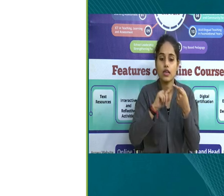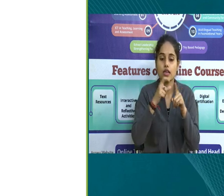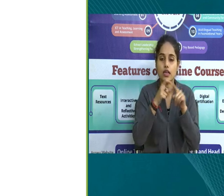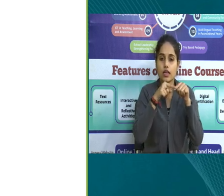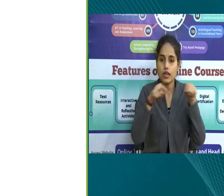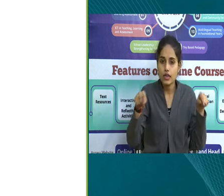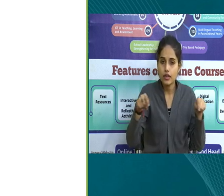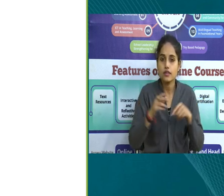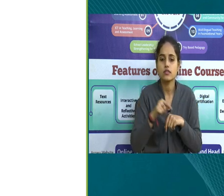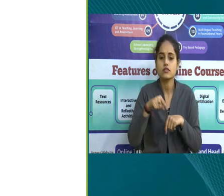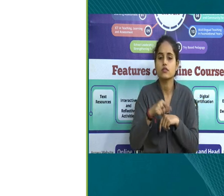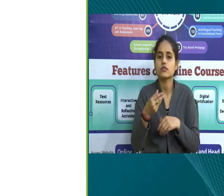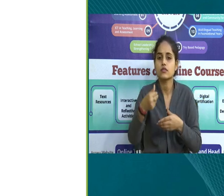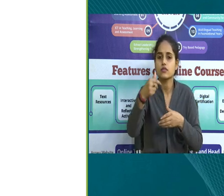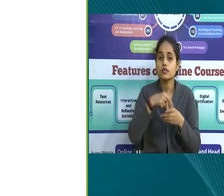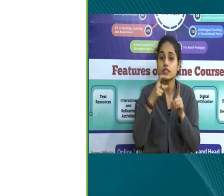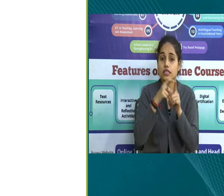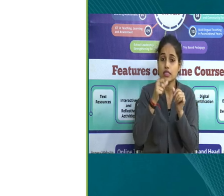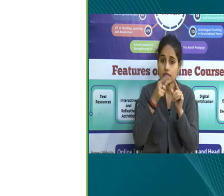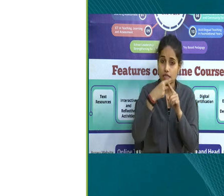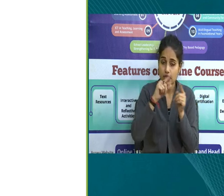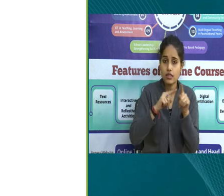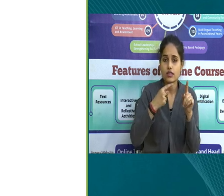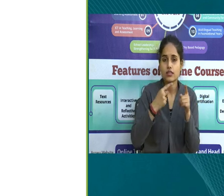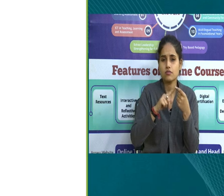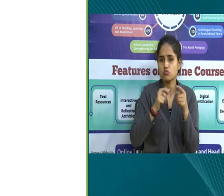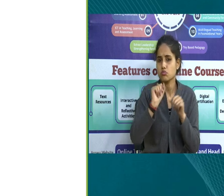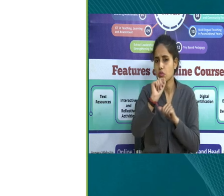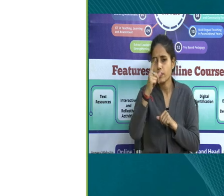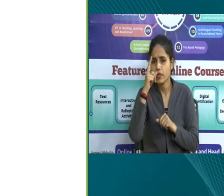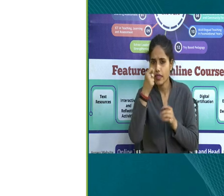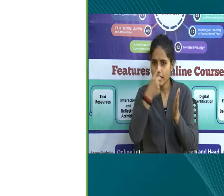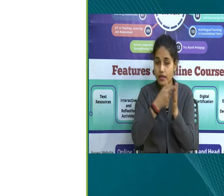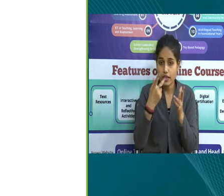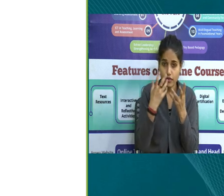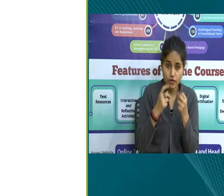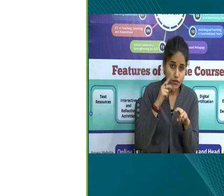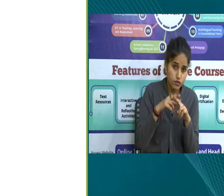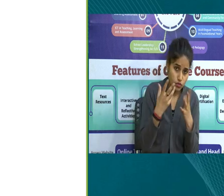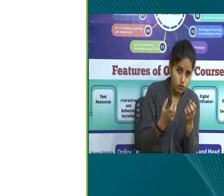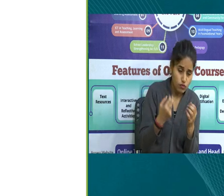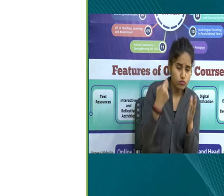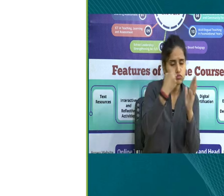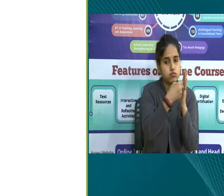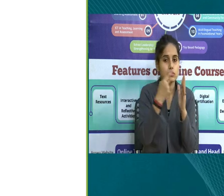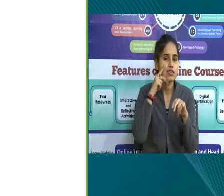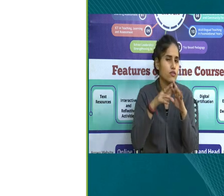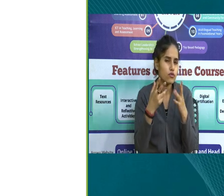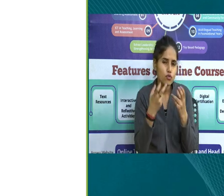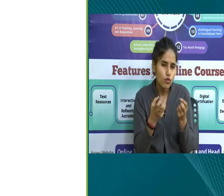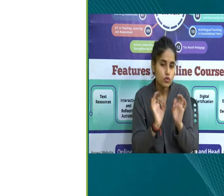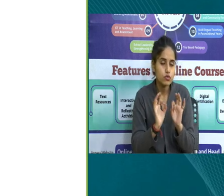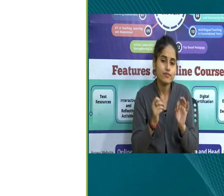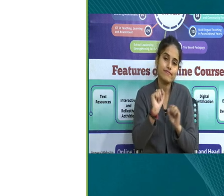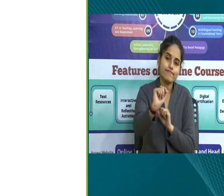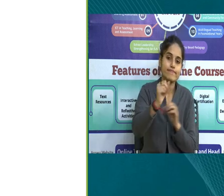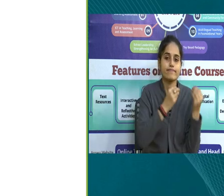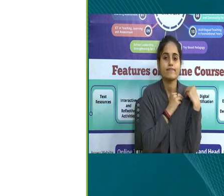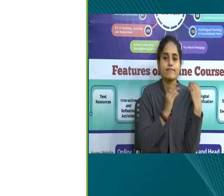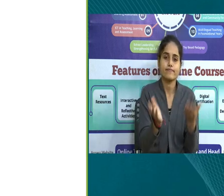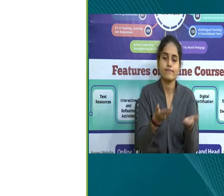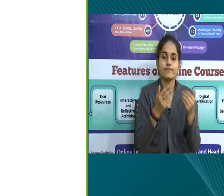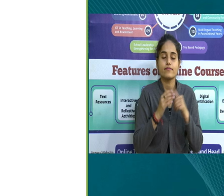जो सब्मिशन है वो आप भेजिए और अपनी फोटोग्राफ विच इस ऑप्शनल यदि आप चाहें तो लगाएं नहीं चाहें तो नहीं लगाएं आपकी इच्छा